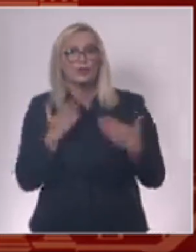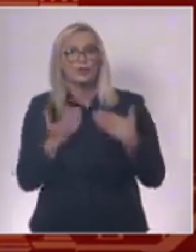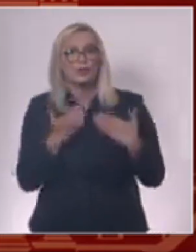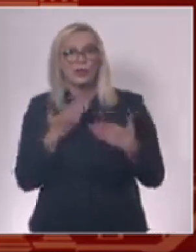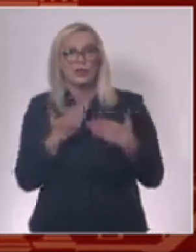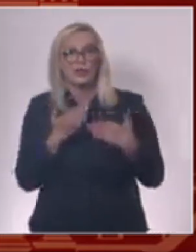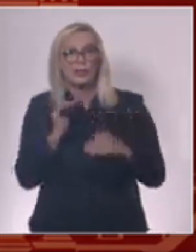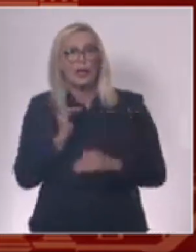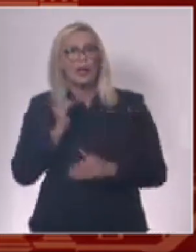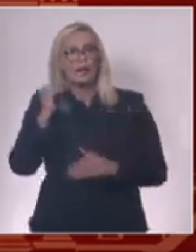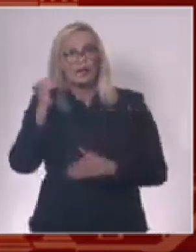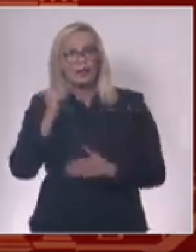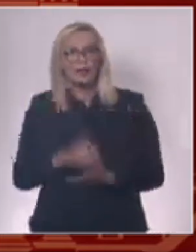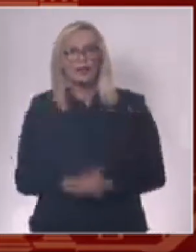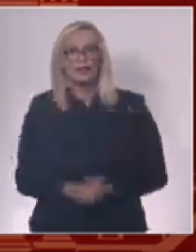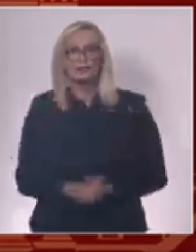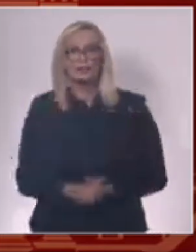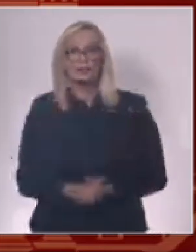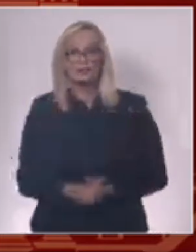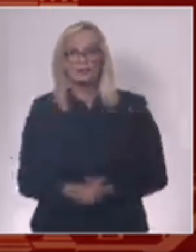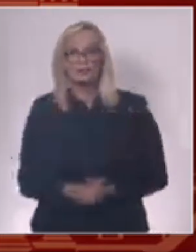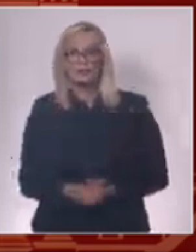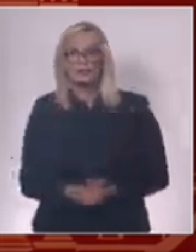седницата на влада